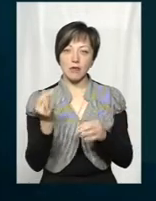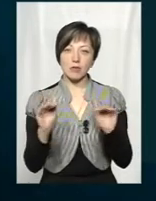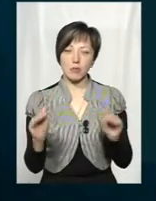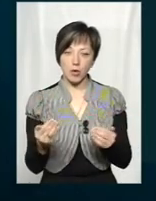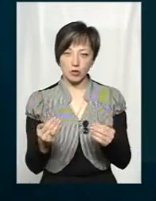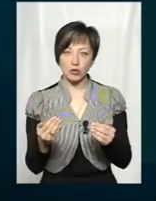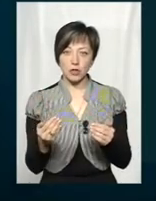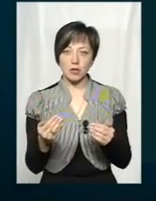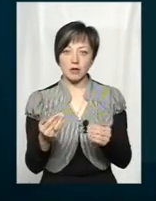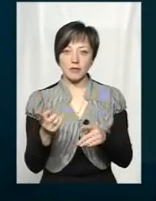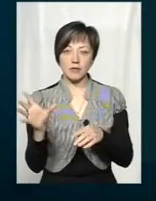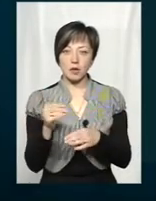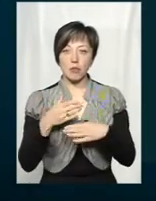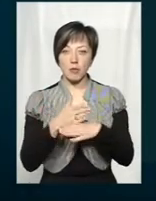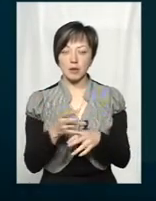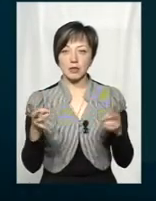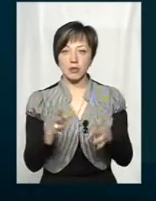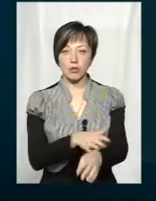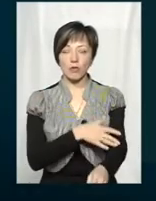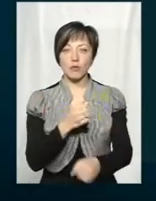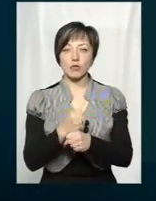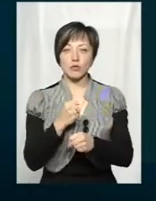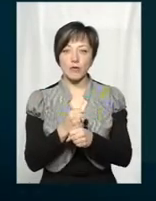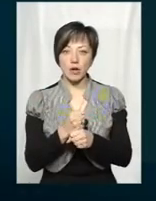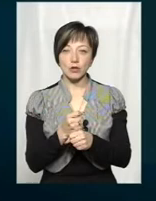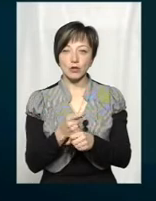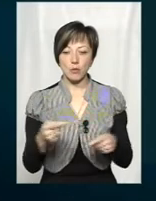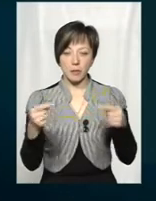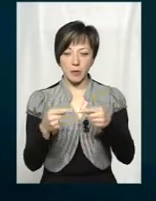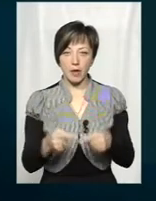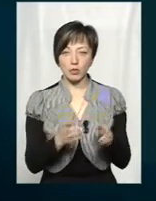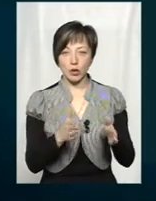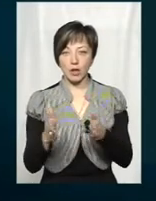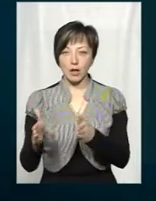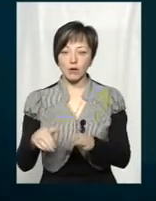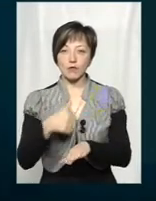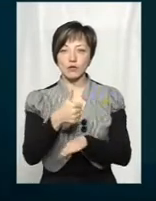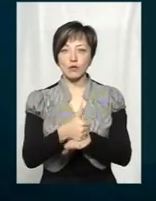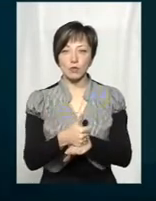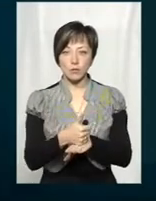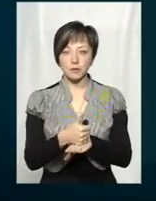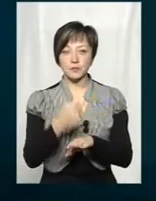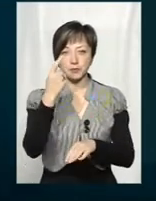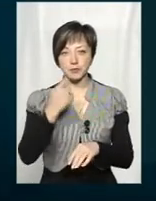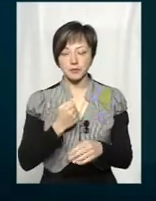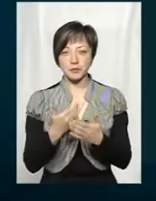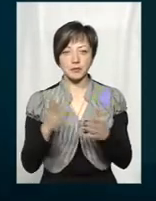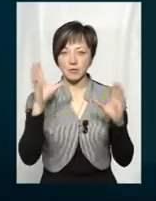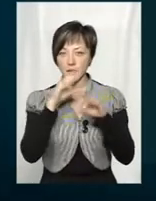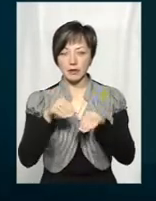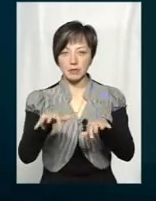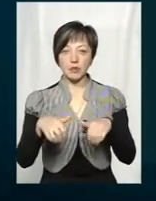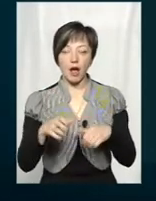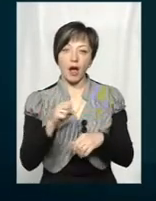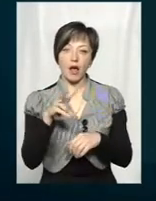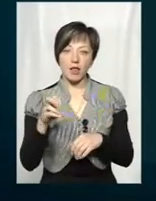що вона вся побита, і з нею треба довго працювати, щоб привести її до ладу. Та нам в основному дістається кераміка і те, що вони не встигли забрати. Але я